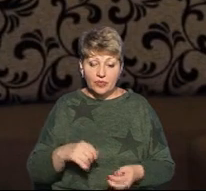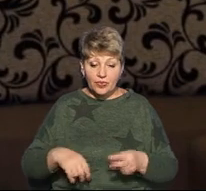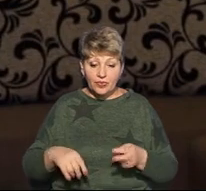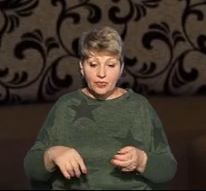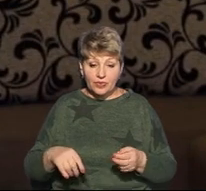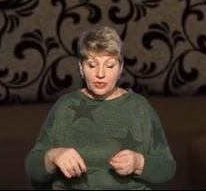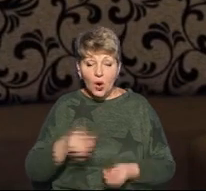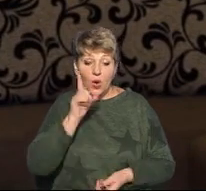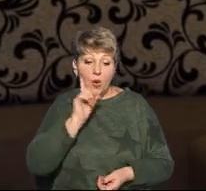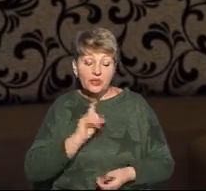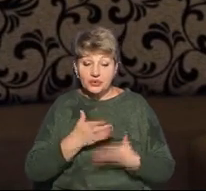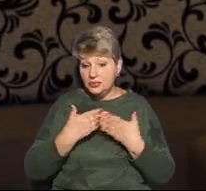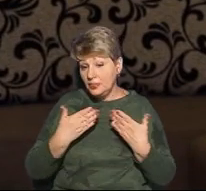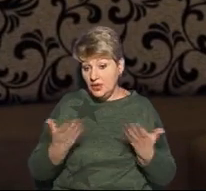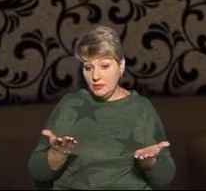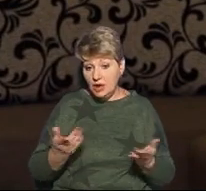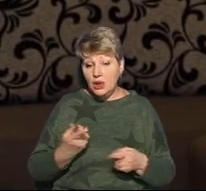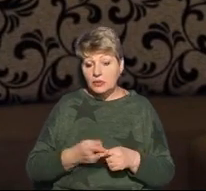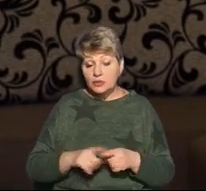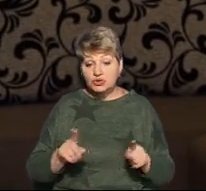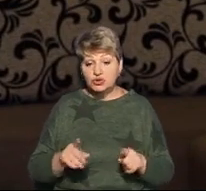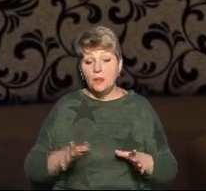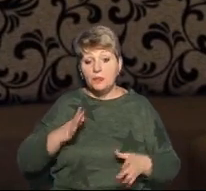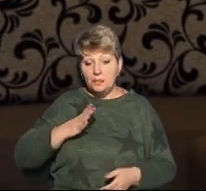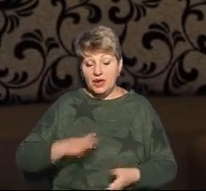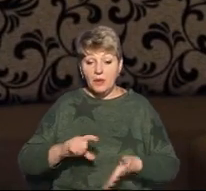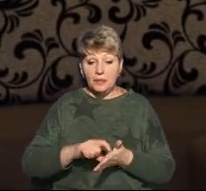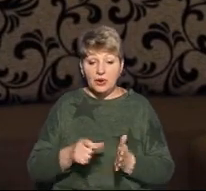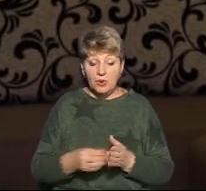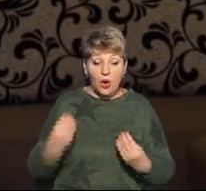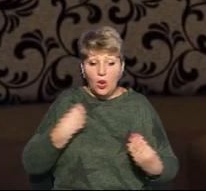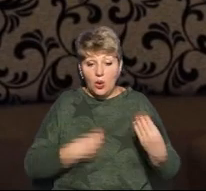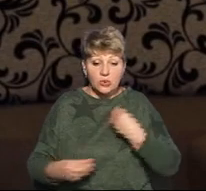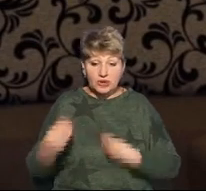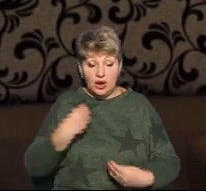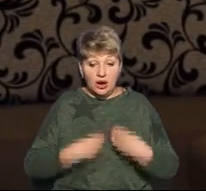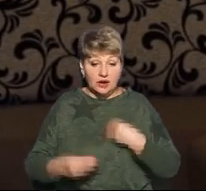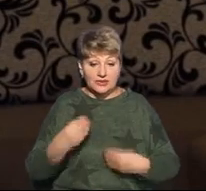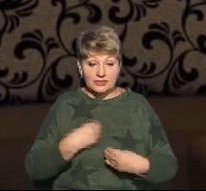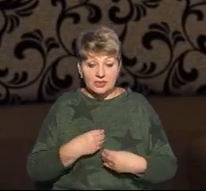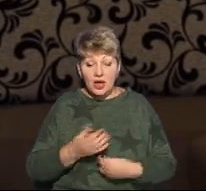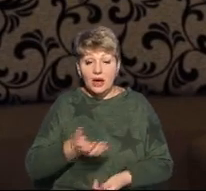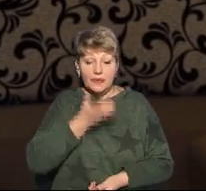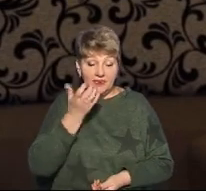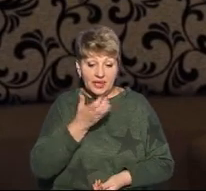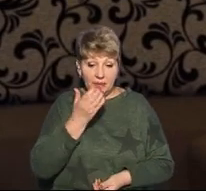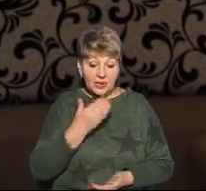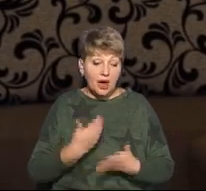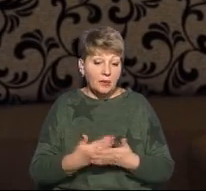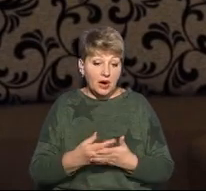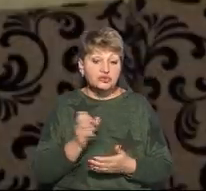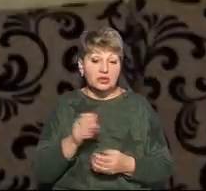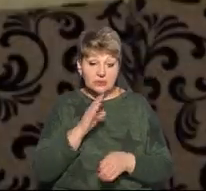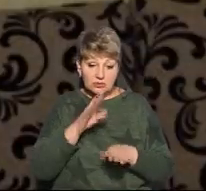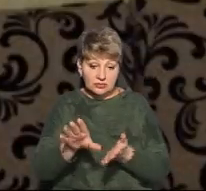ходити комфорту немає, тому що приходиться у приміщенні одягатися тепло, майже як